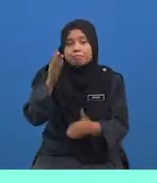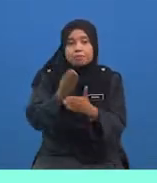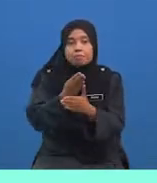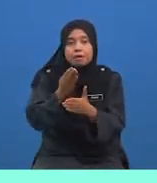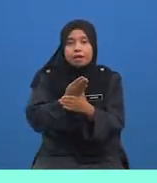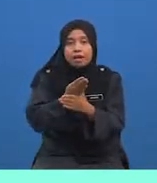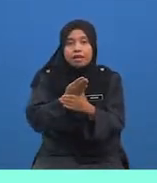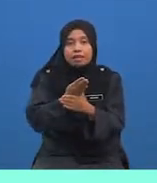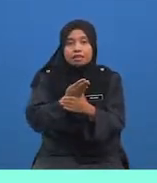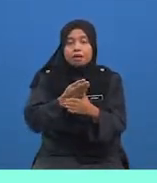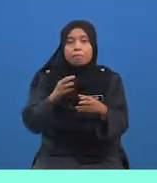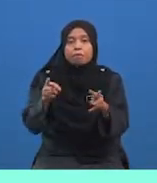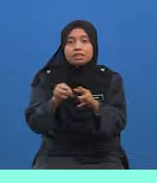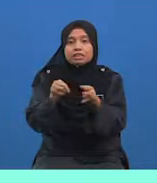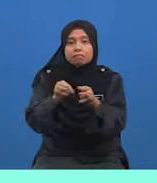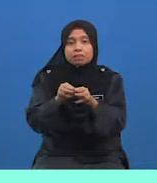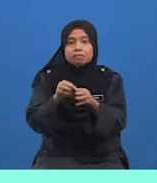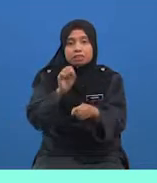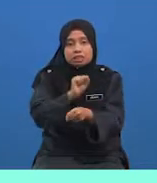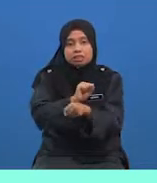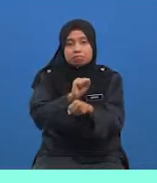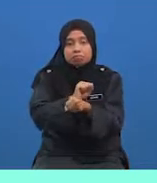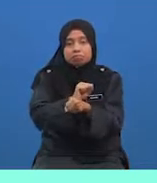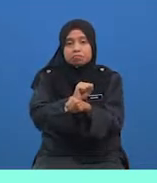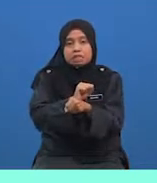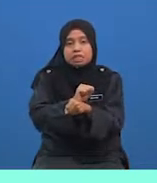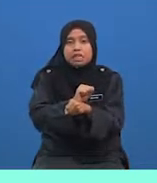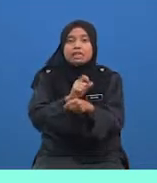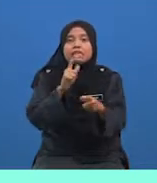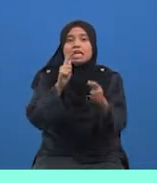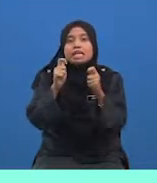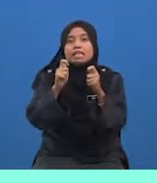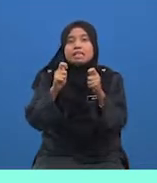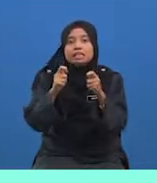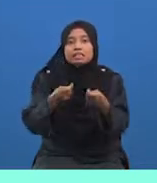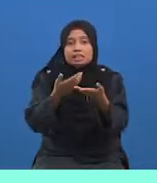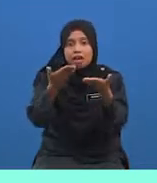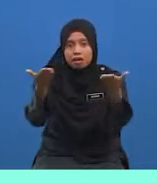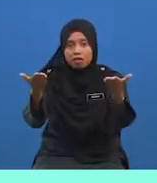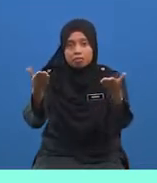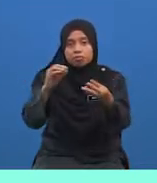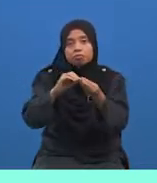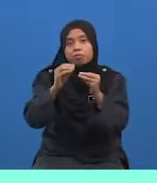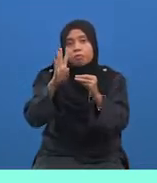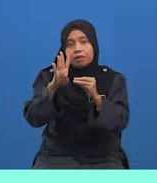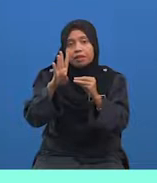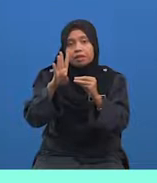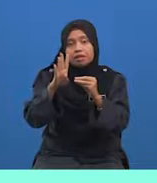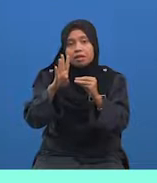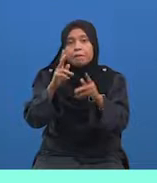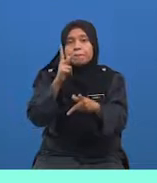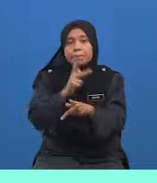kedua multimedia interaktif, ketiga telesidang, keempat